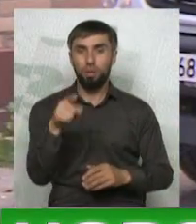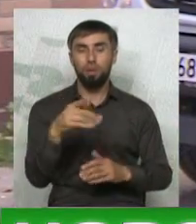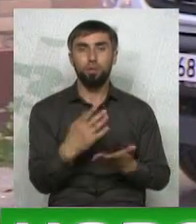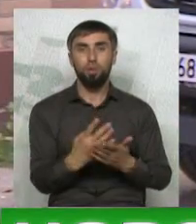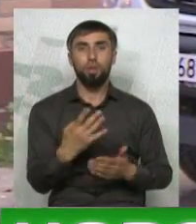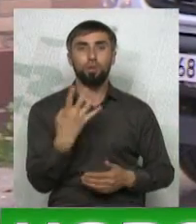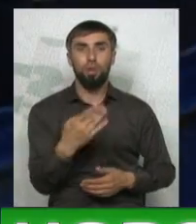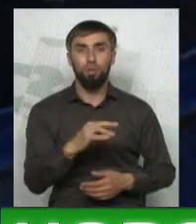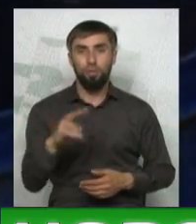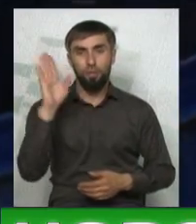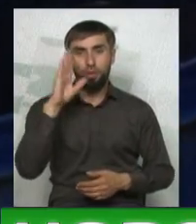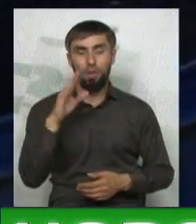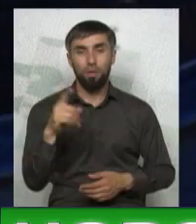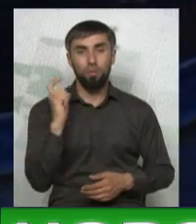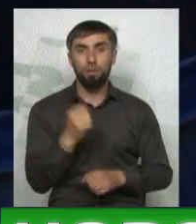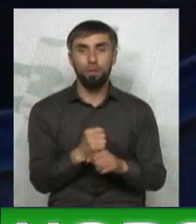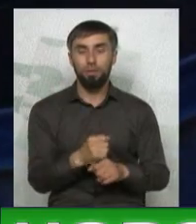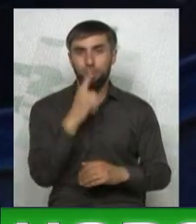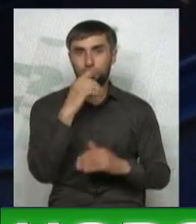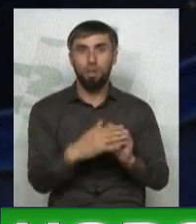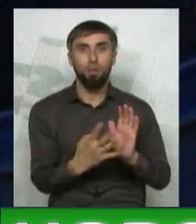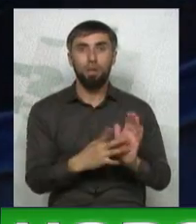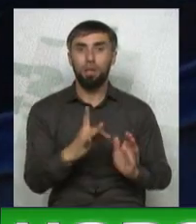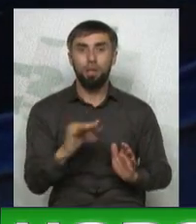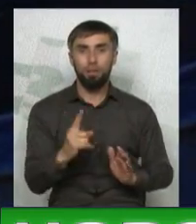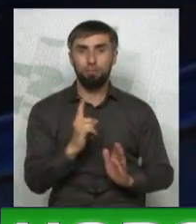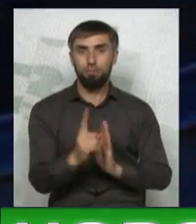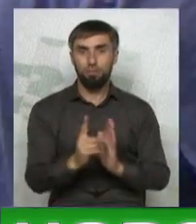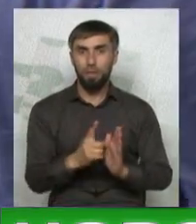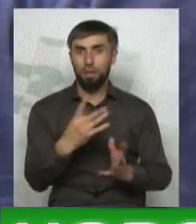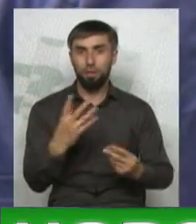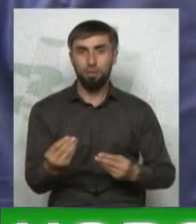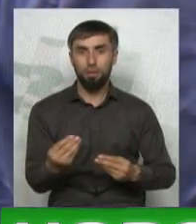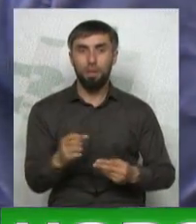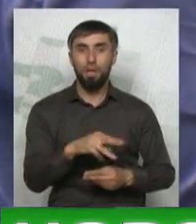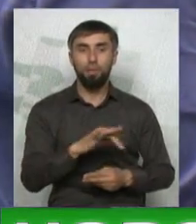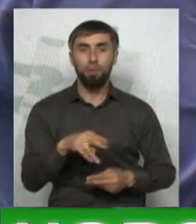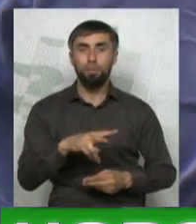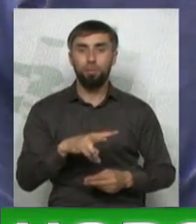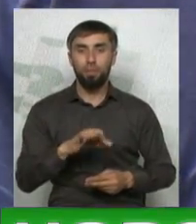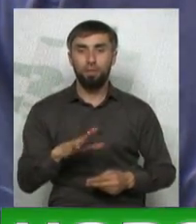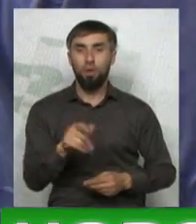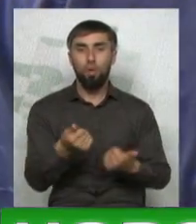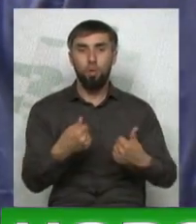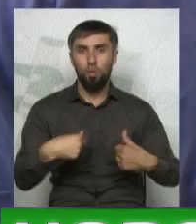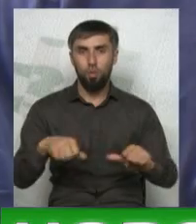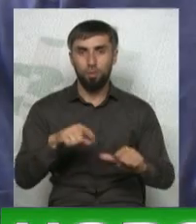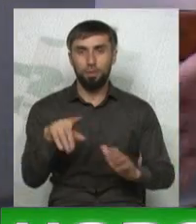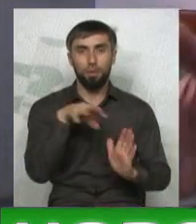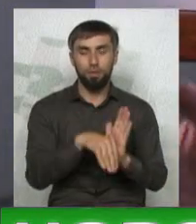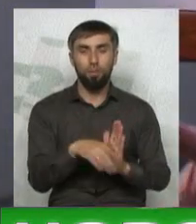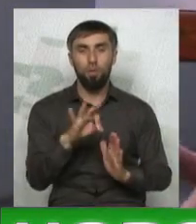более 4 тонн воды. Водовоз совершает около 9 рейсов в течение дня. Амир Плиев – один из членов комиссии по решению вопроса